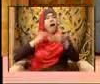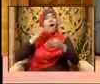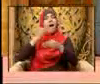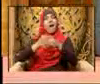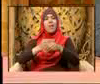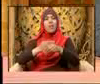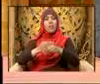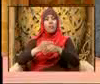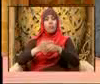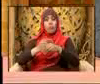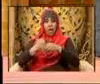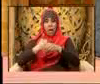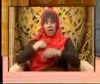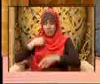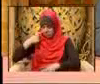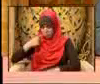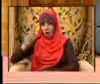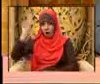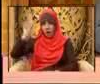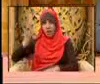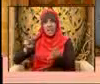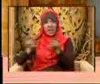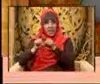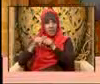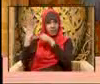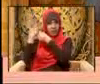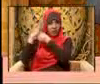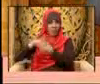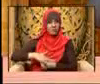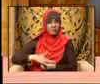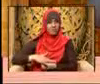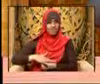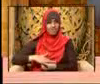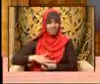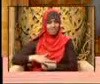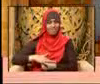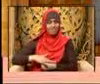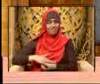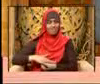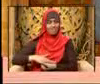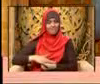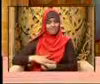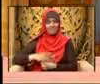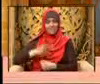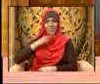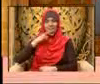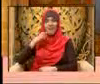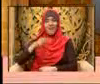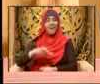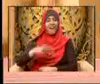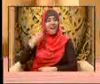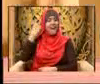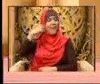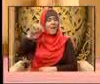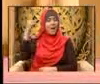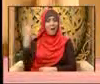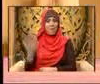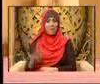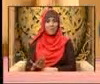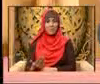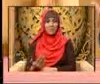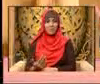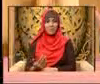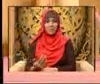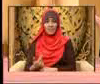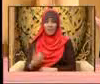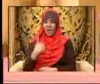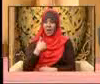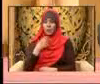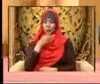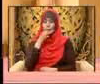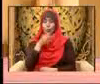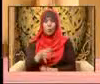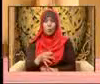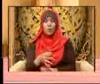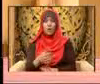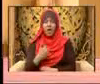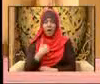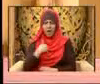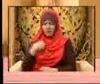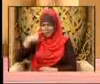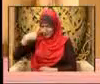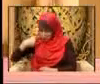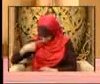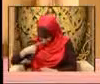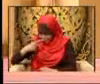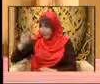يا أيها الإخوة والأحبة، ما أعظم أن يقول الإنسان إياك نعبد، يعني الإنسان في كل